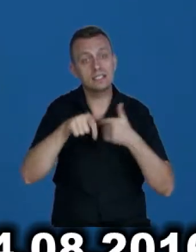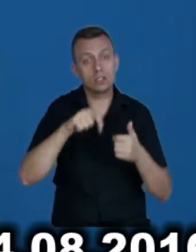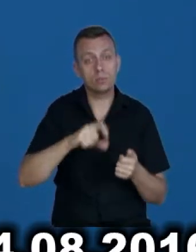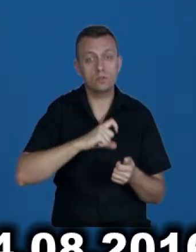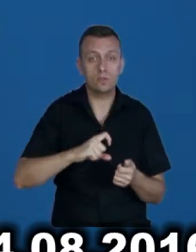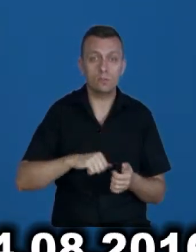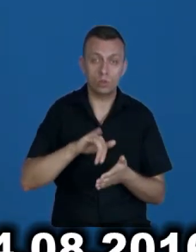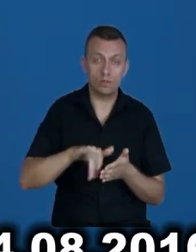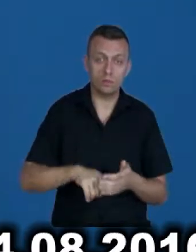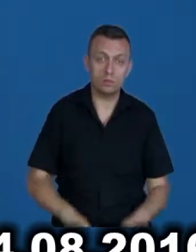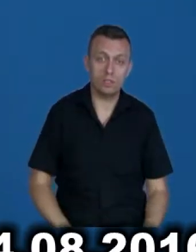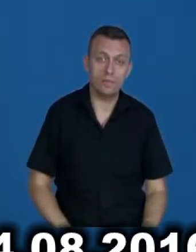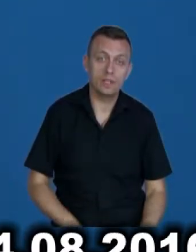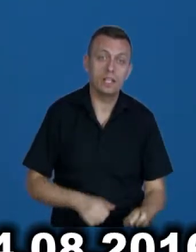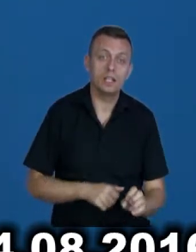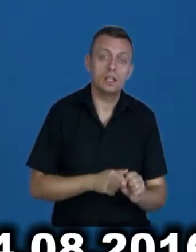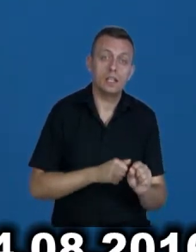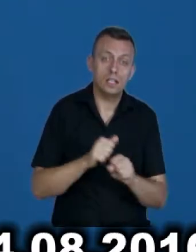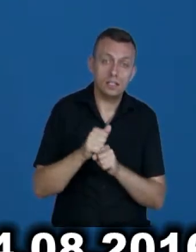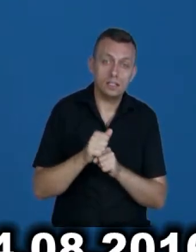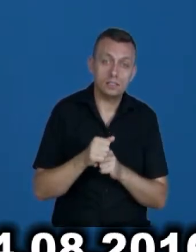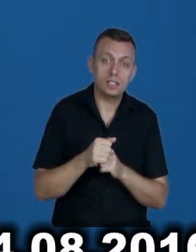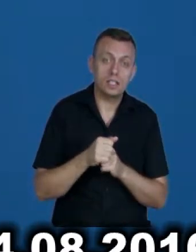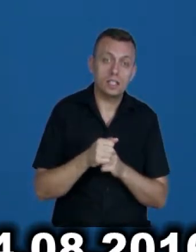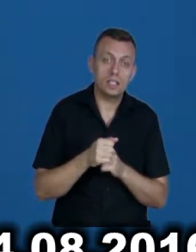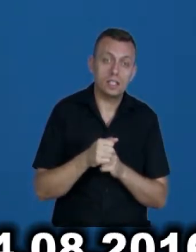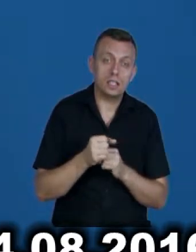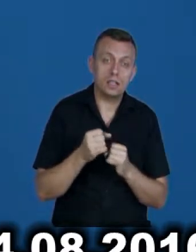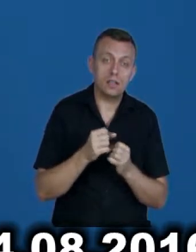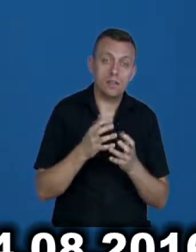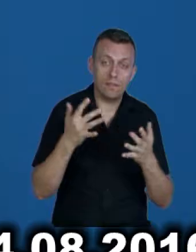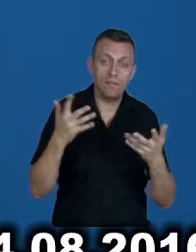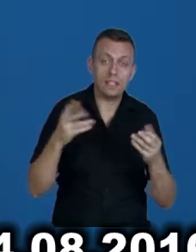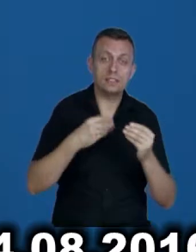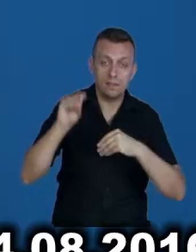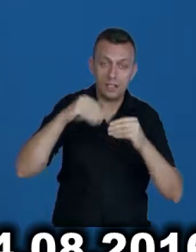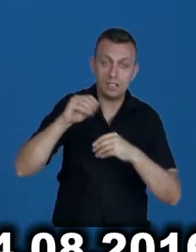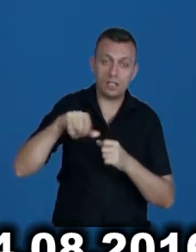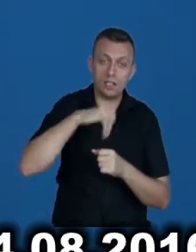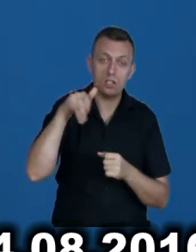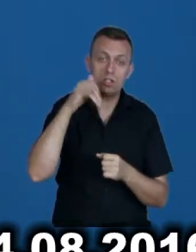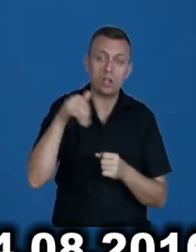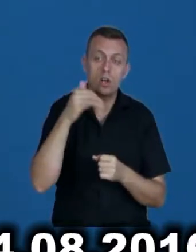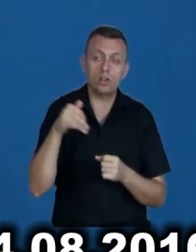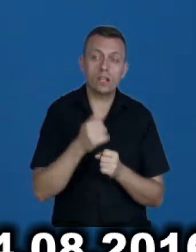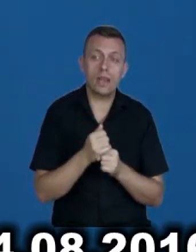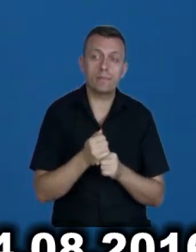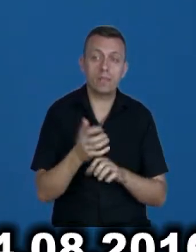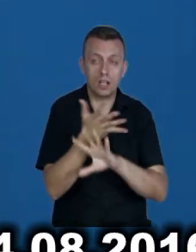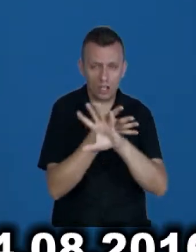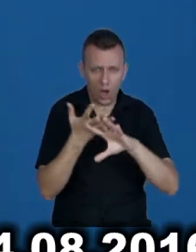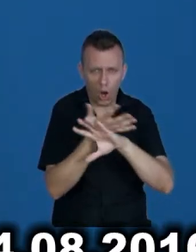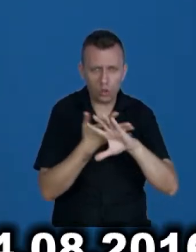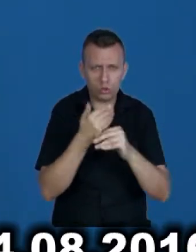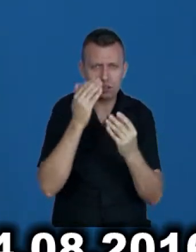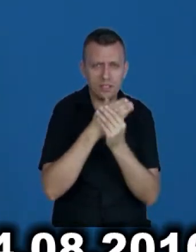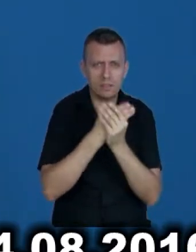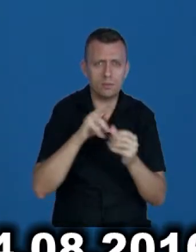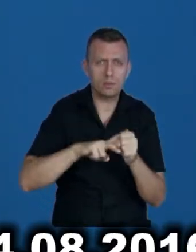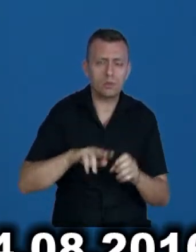Powstanie biurowiec, powstaną miejsca parkingowe, manewrowe, tak, i powstanie właśnie ten ośrodek, no